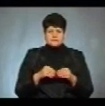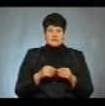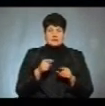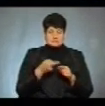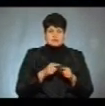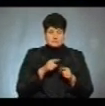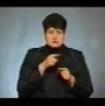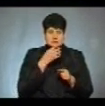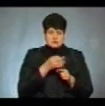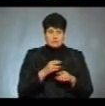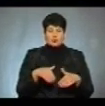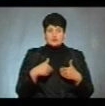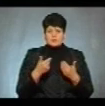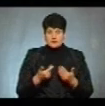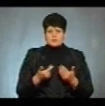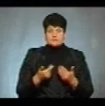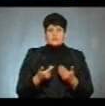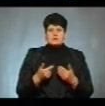критеріями, що я назвав, подає, звертається